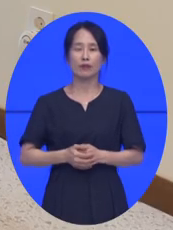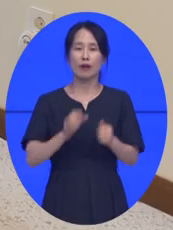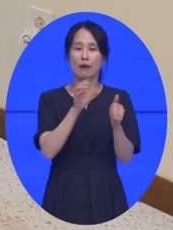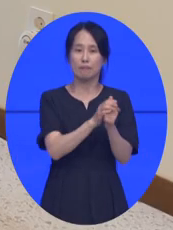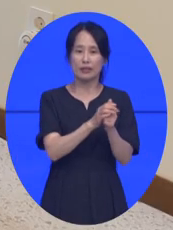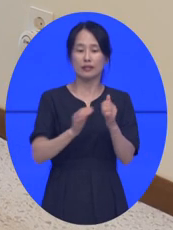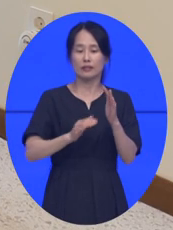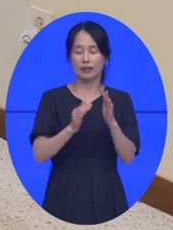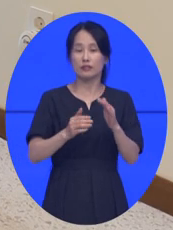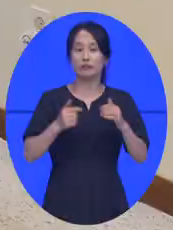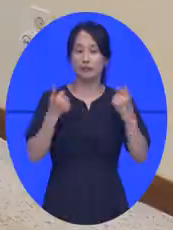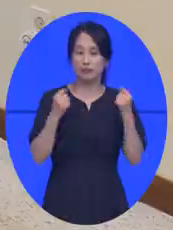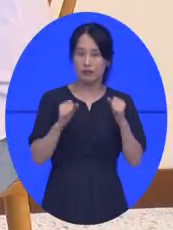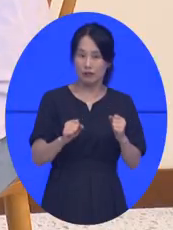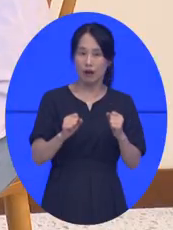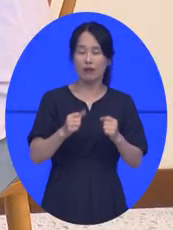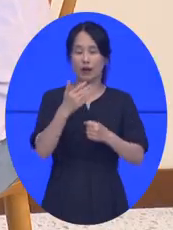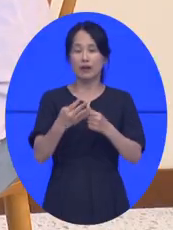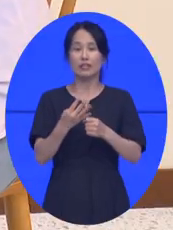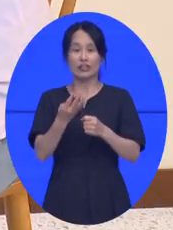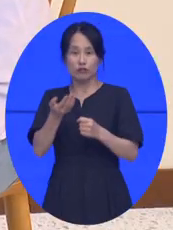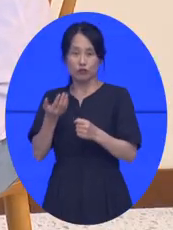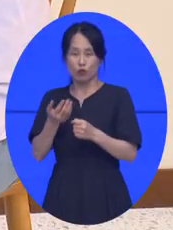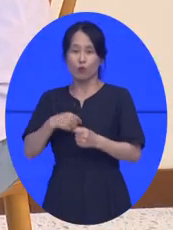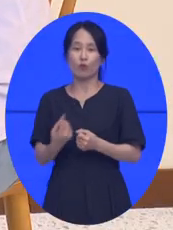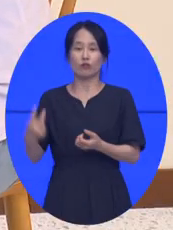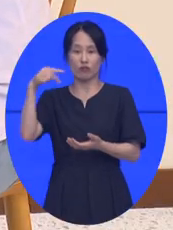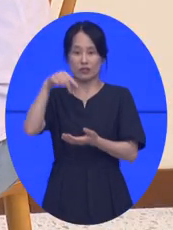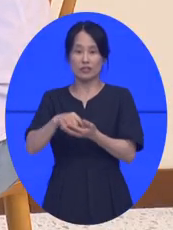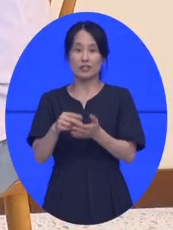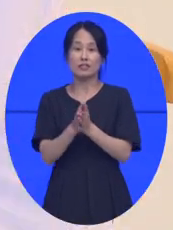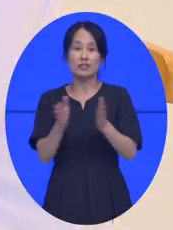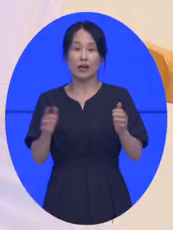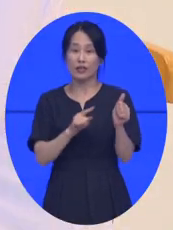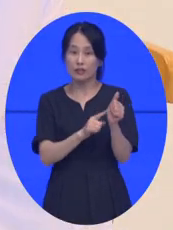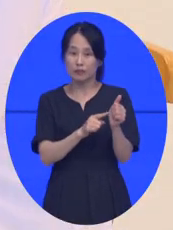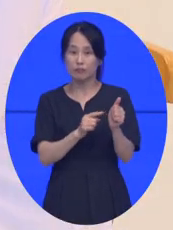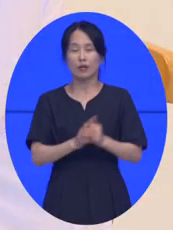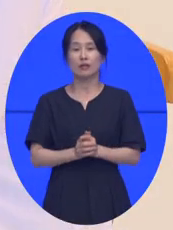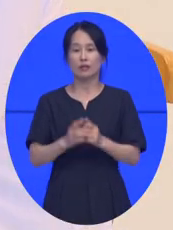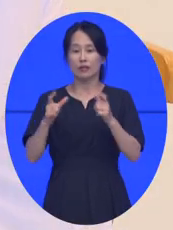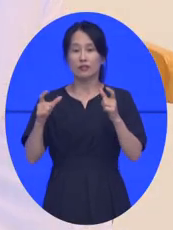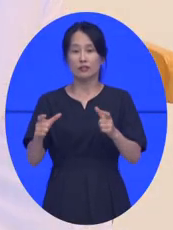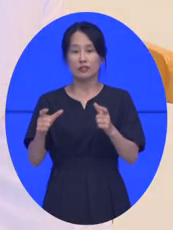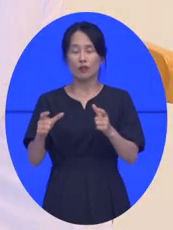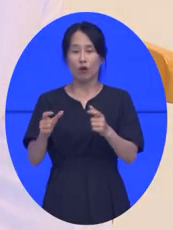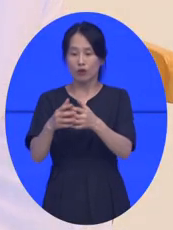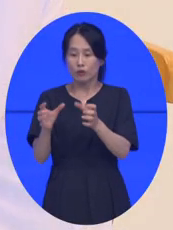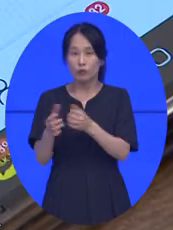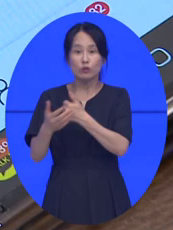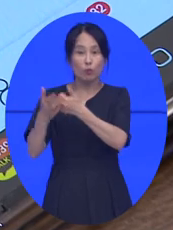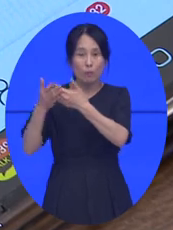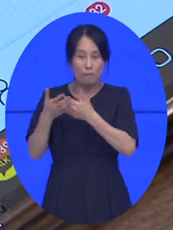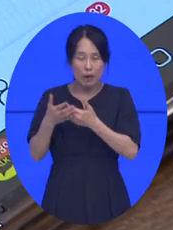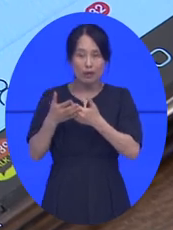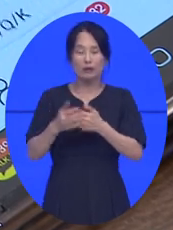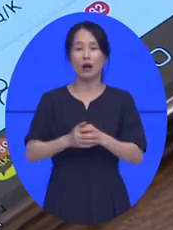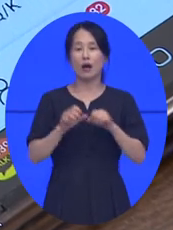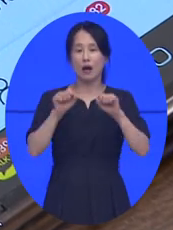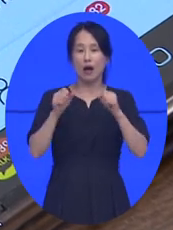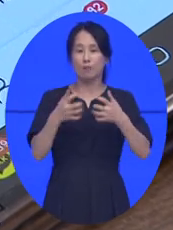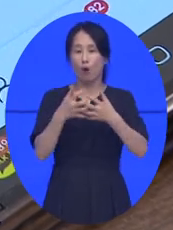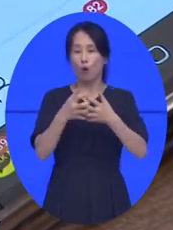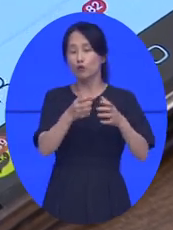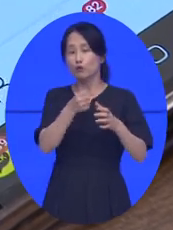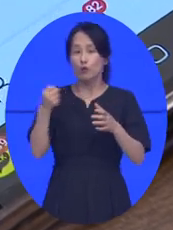위탁 가정에서 지내다 4년 전 홀로서기를 시작한 김호윤 씨. 지원기관들의 도움을 받아 집을 구하고 건조기나 냉장고